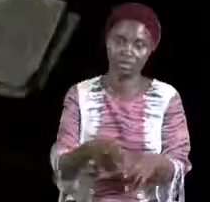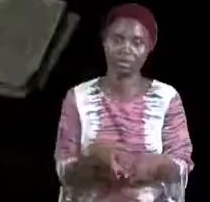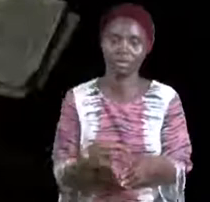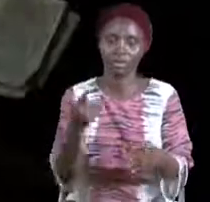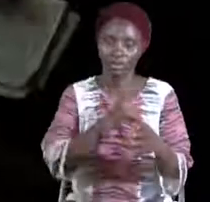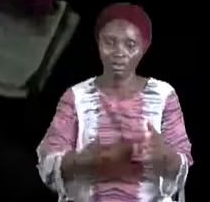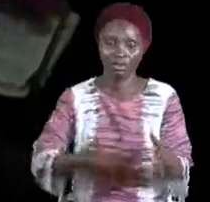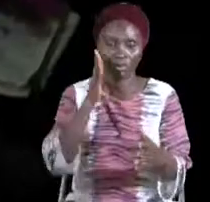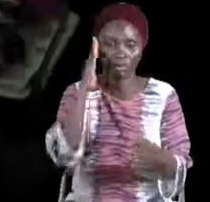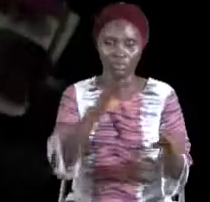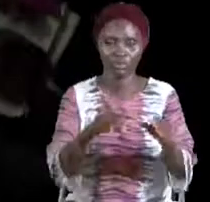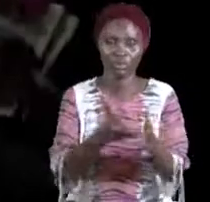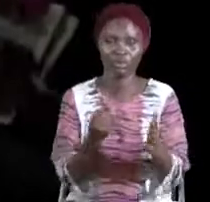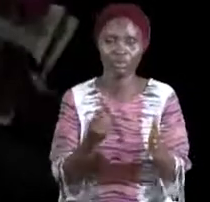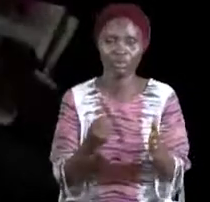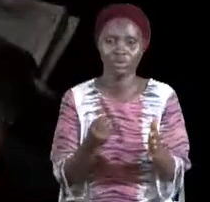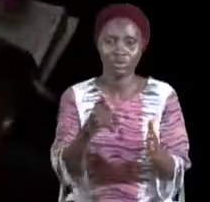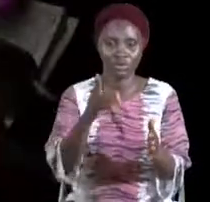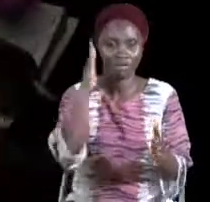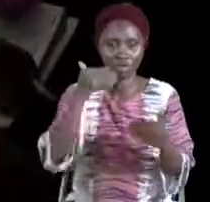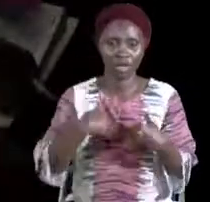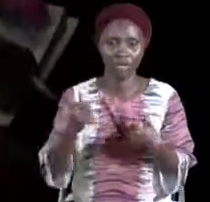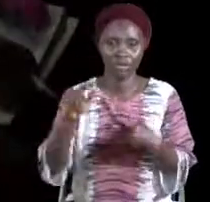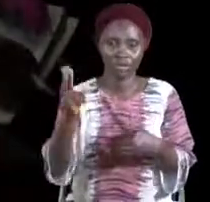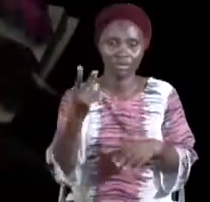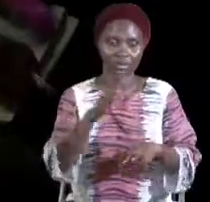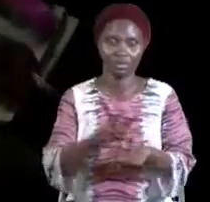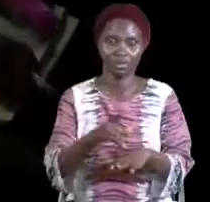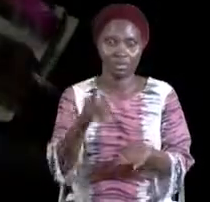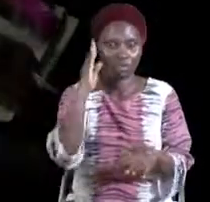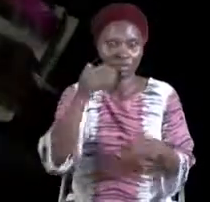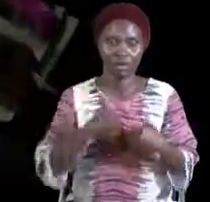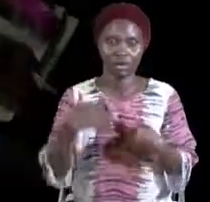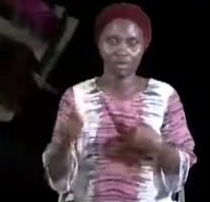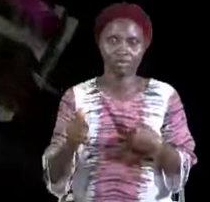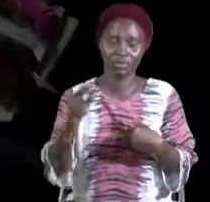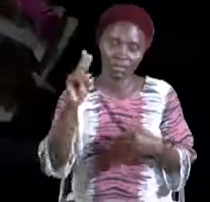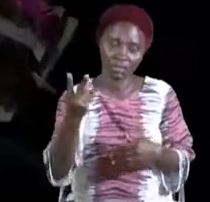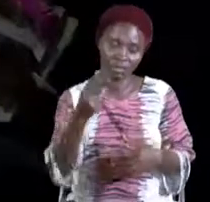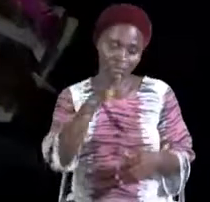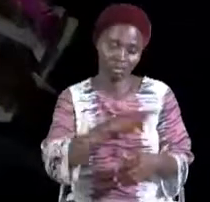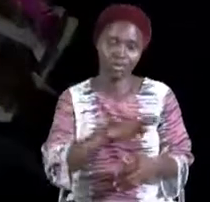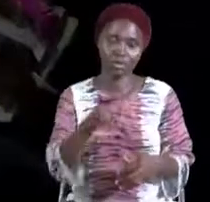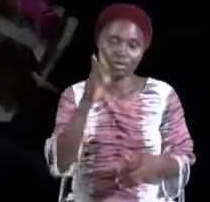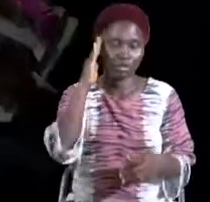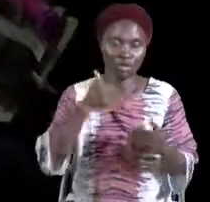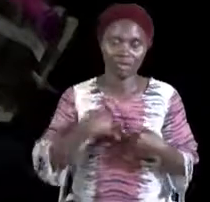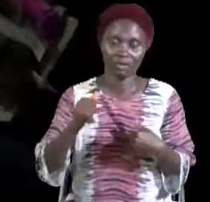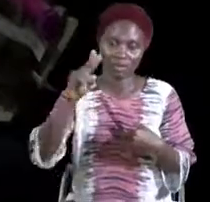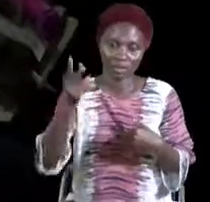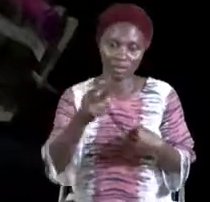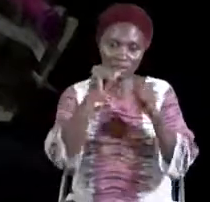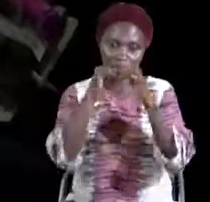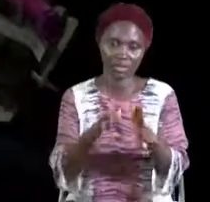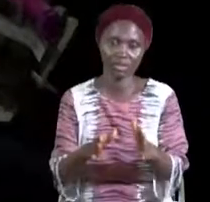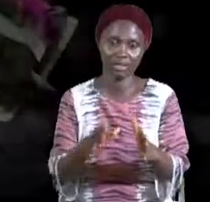fera. Vous aurez une seconde touche. Vous aurez une seconde profit. Vous aurez une seconde